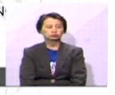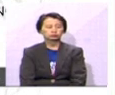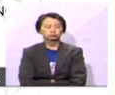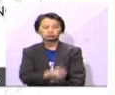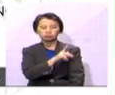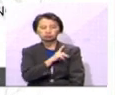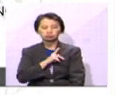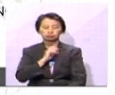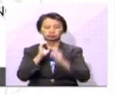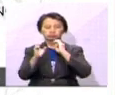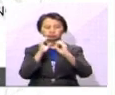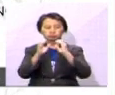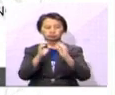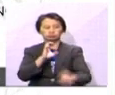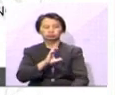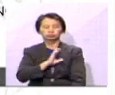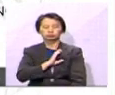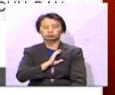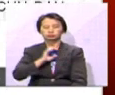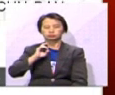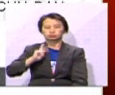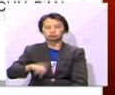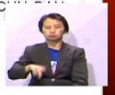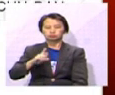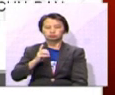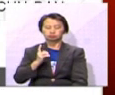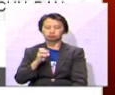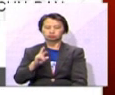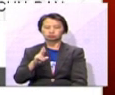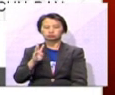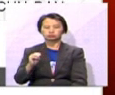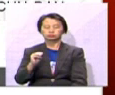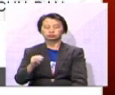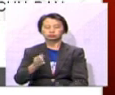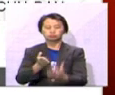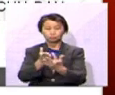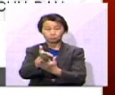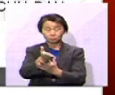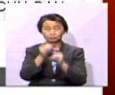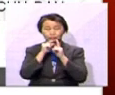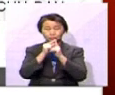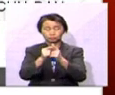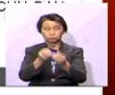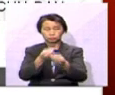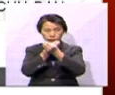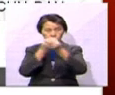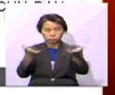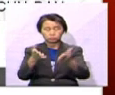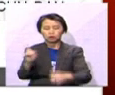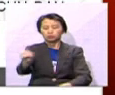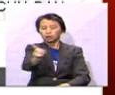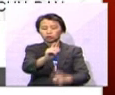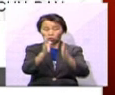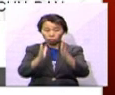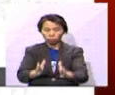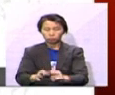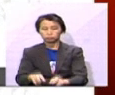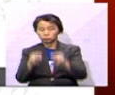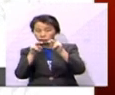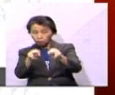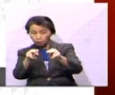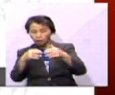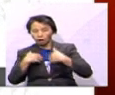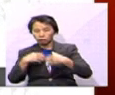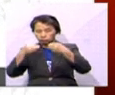Ketua Komunikasi Korporat Polis Diraja Malaysia PDRM, Dato' Asmawati Ahmad menerusi satu kenyataan memaklumkan mana-mana orang yang didapati